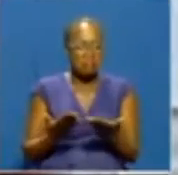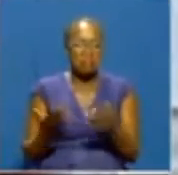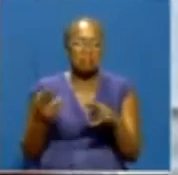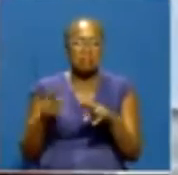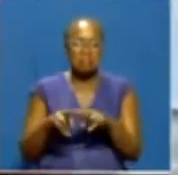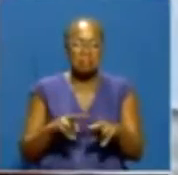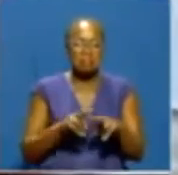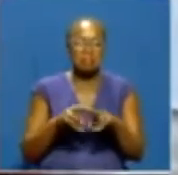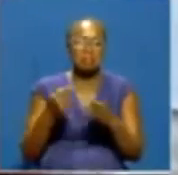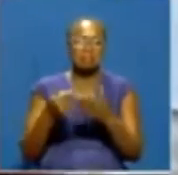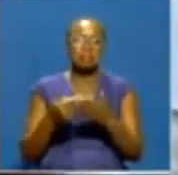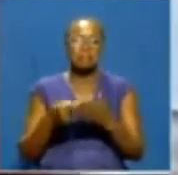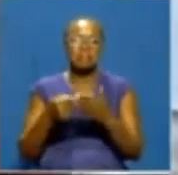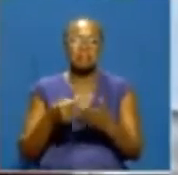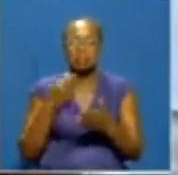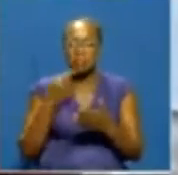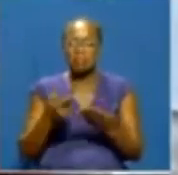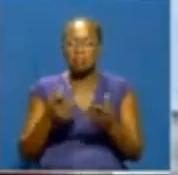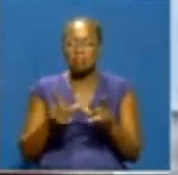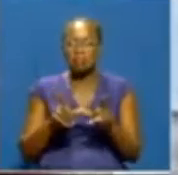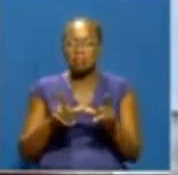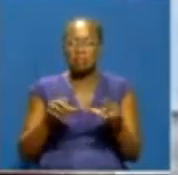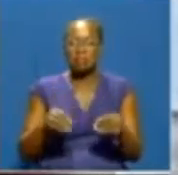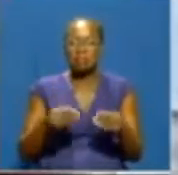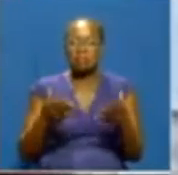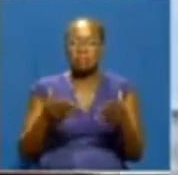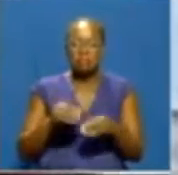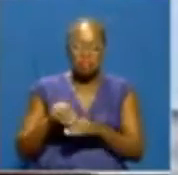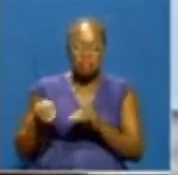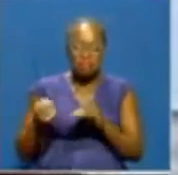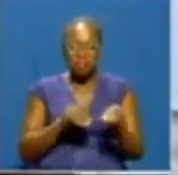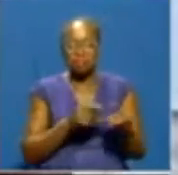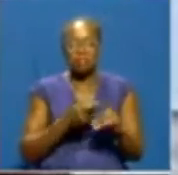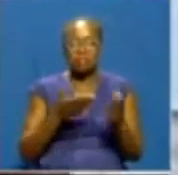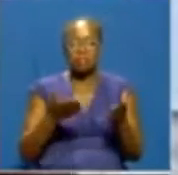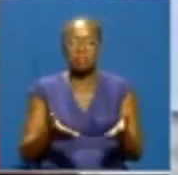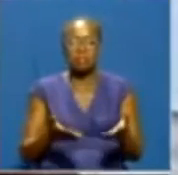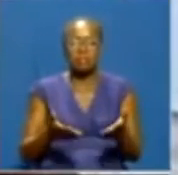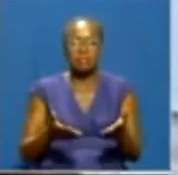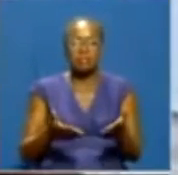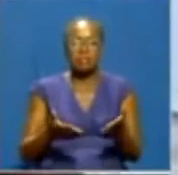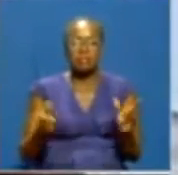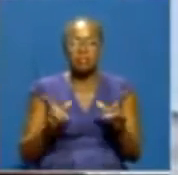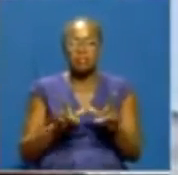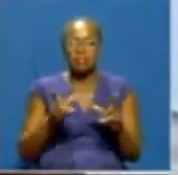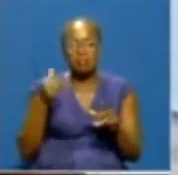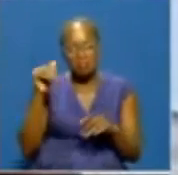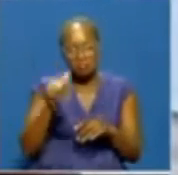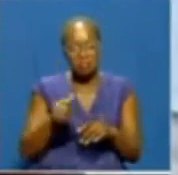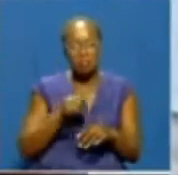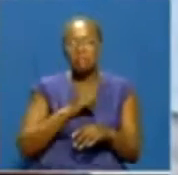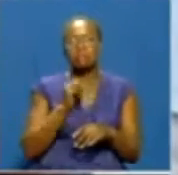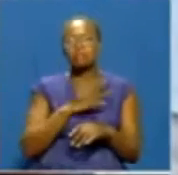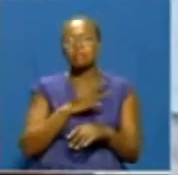waweze kuona kwamba wametolewa idhini ili waweze kuhama mahali hapa. Kwa hivyo hatujaidhinisha malalamishi ambayo